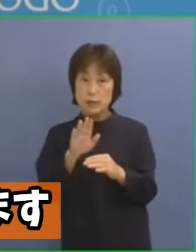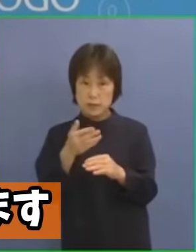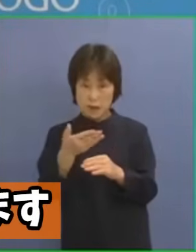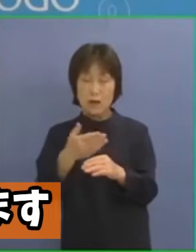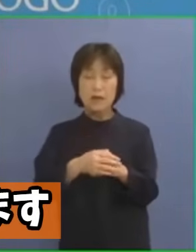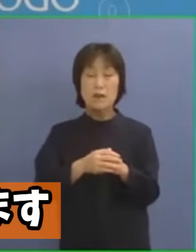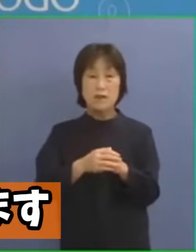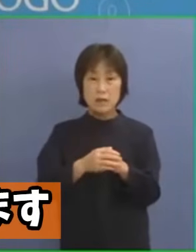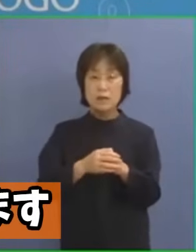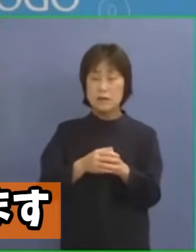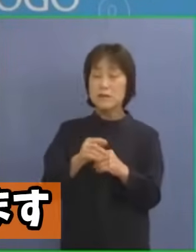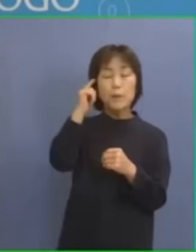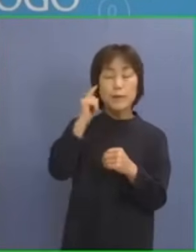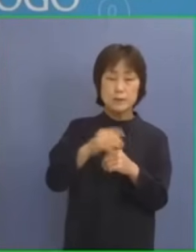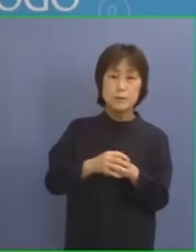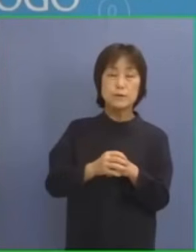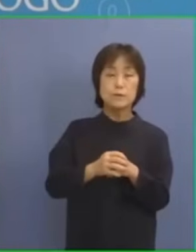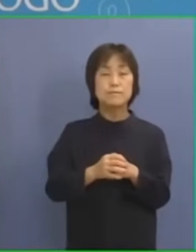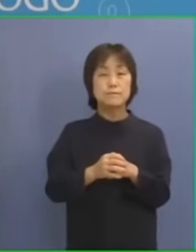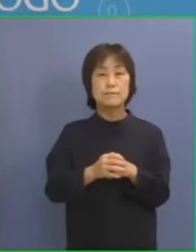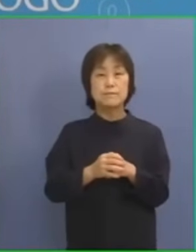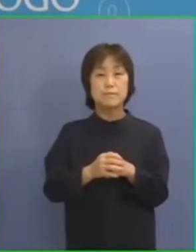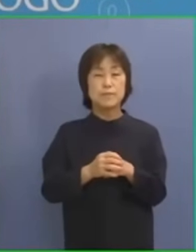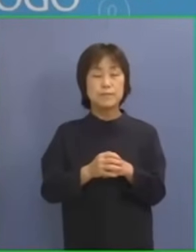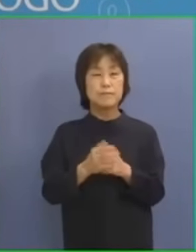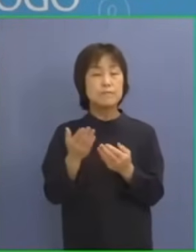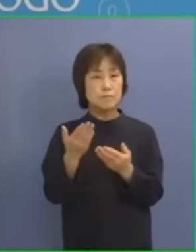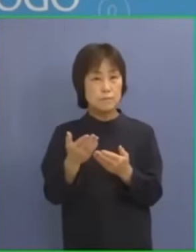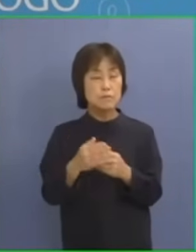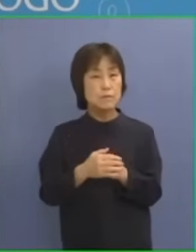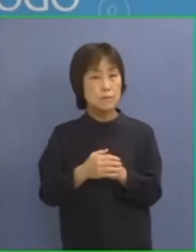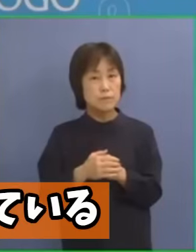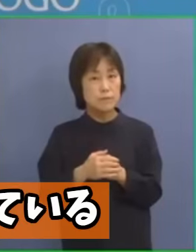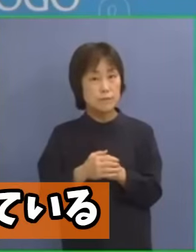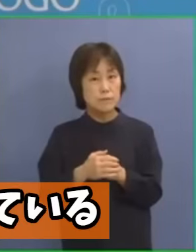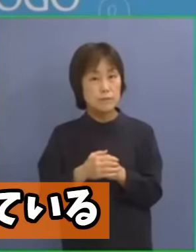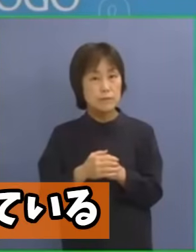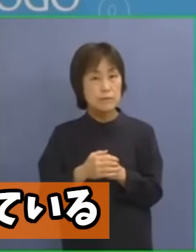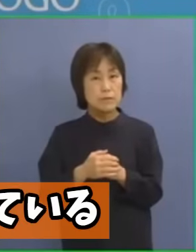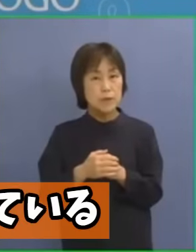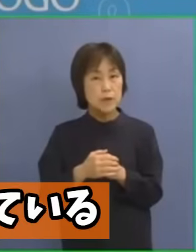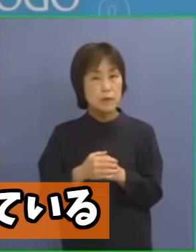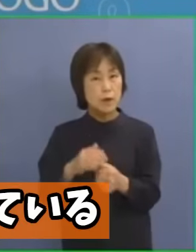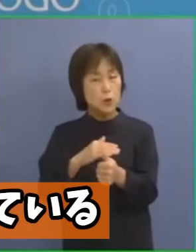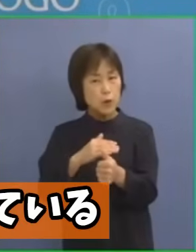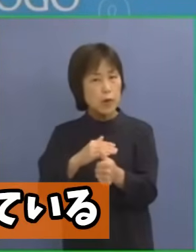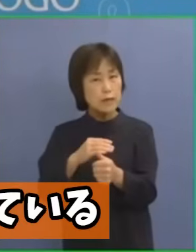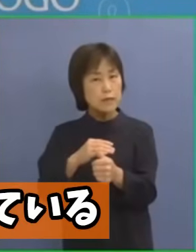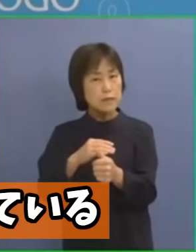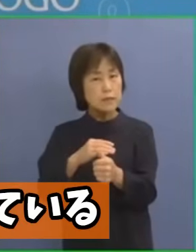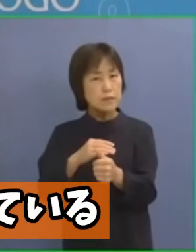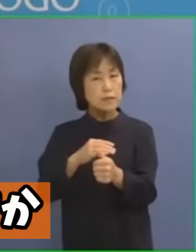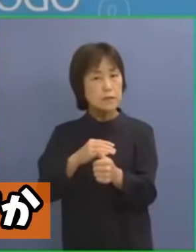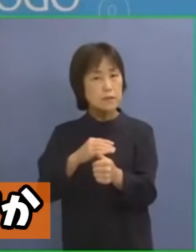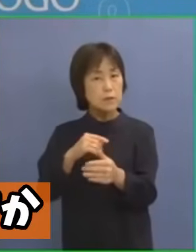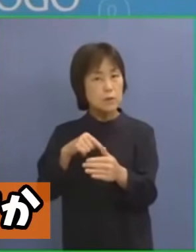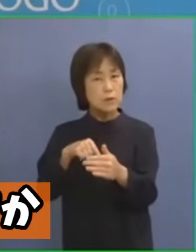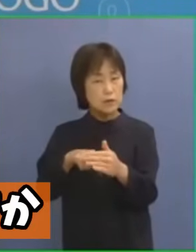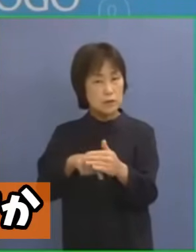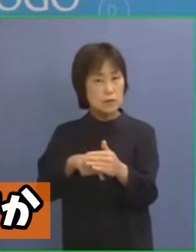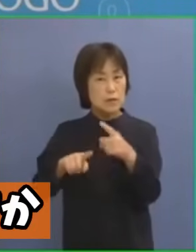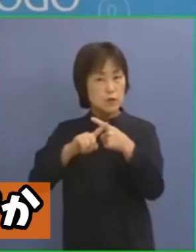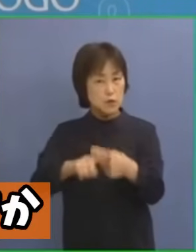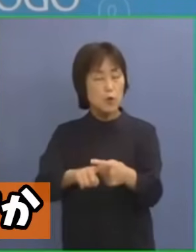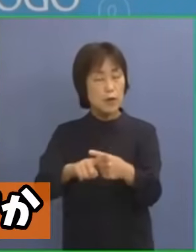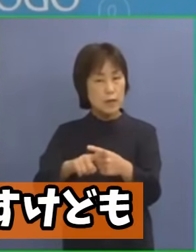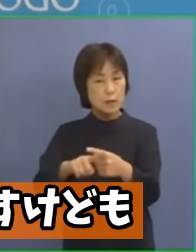うだというふうに認識しています。 わかりました。であとその県民局長については、懲戒処分するという方向で進めているという理解で